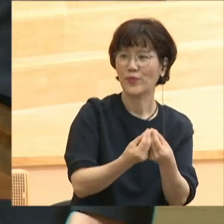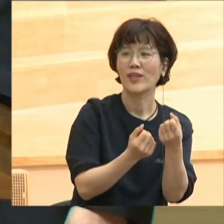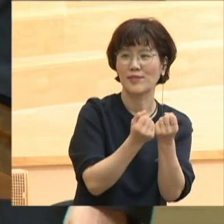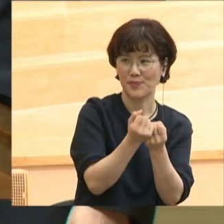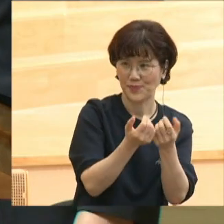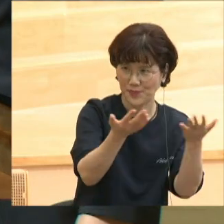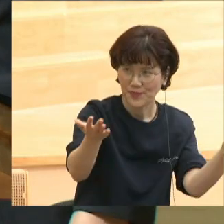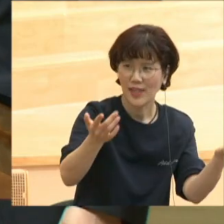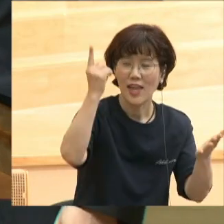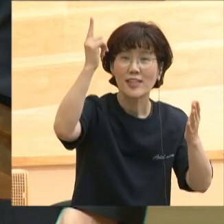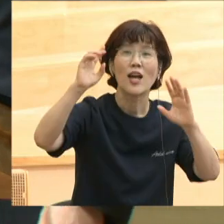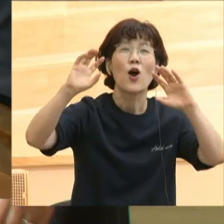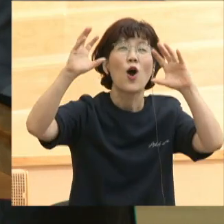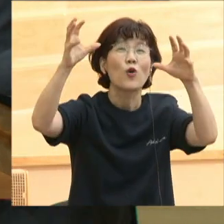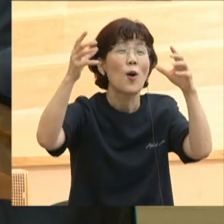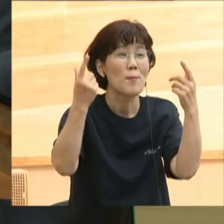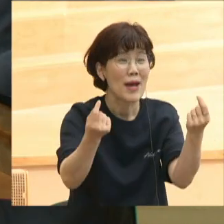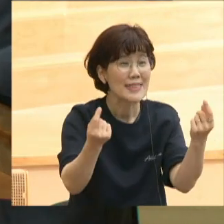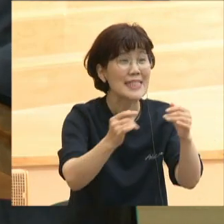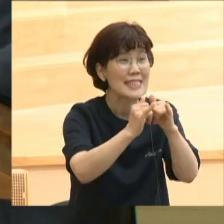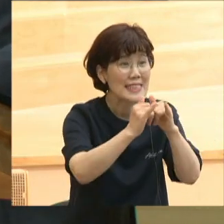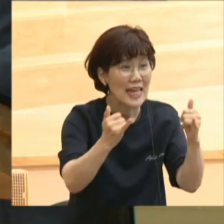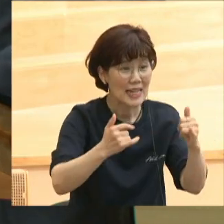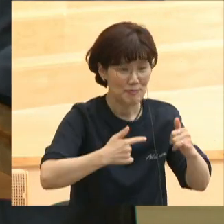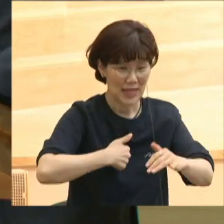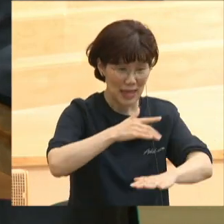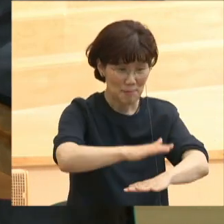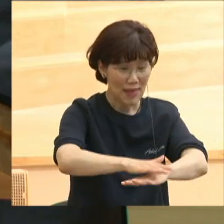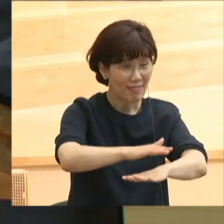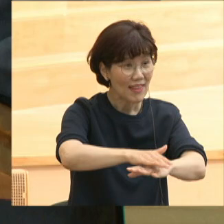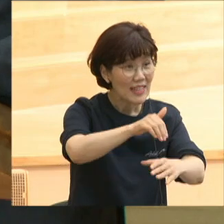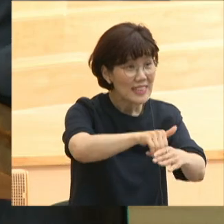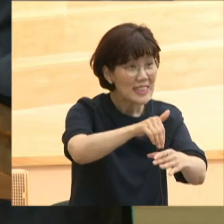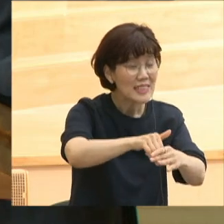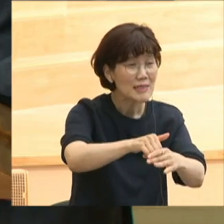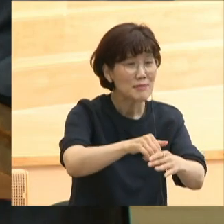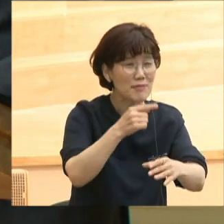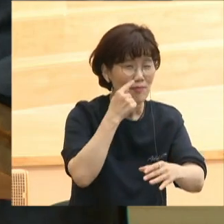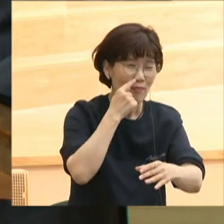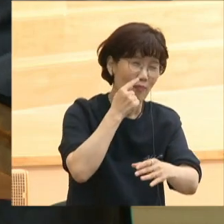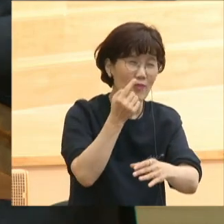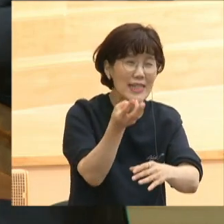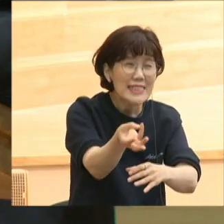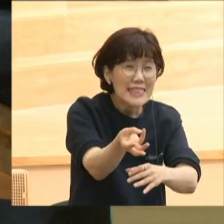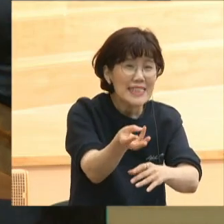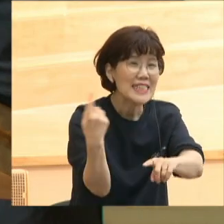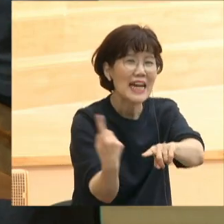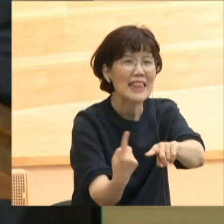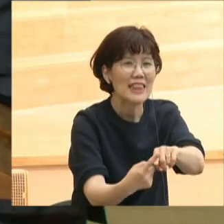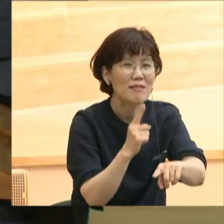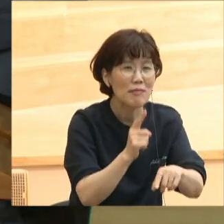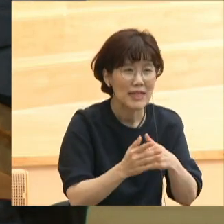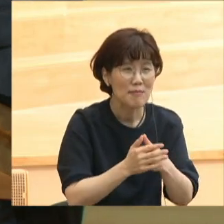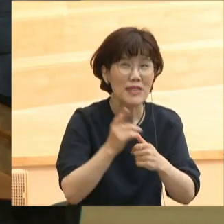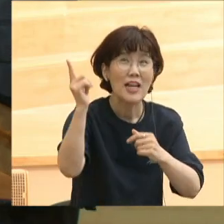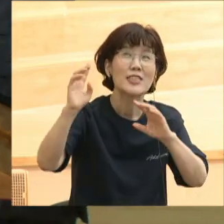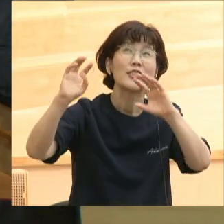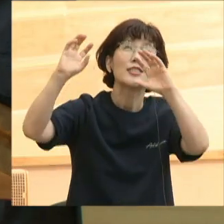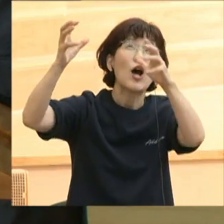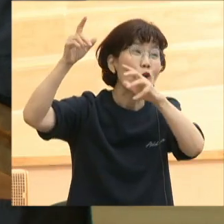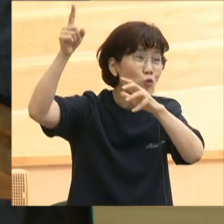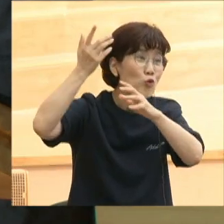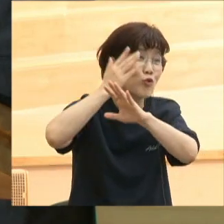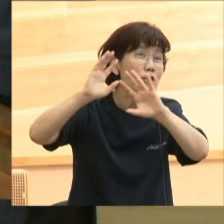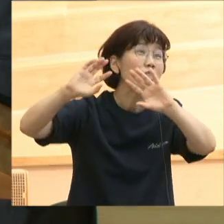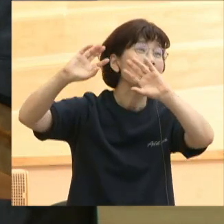이르시되 천국은 마치 사람이 자기 밭에 갖다 심은 겨자씨 하나를 같으니 천국 어마어마한